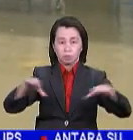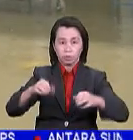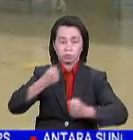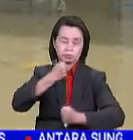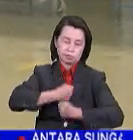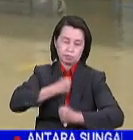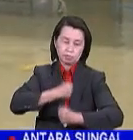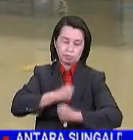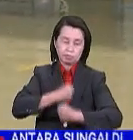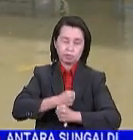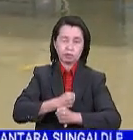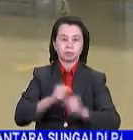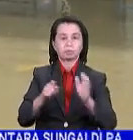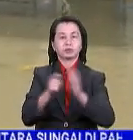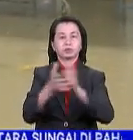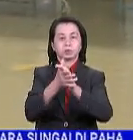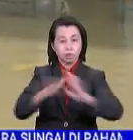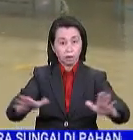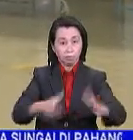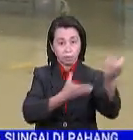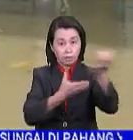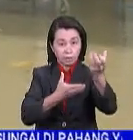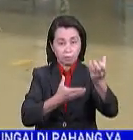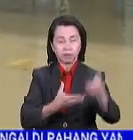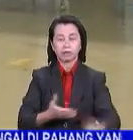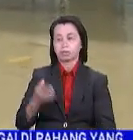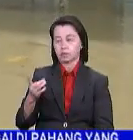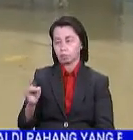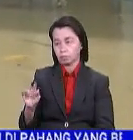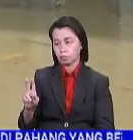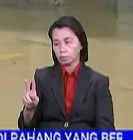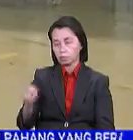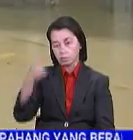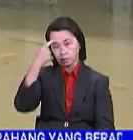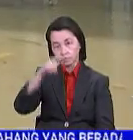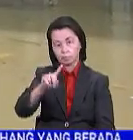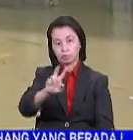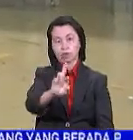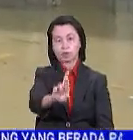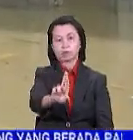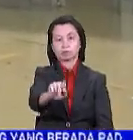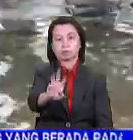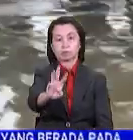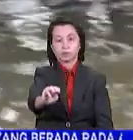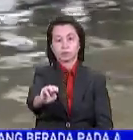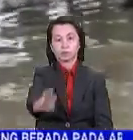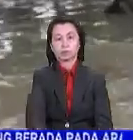menjalankan tugas sebagai penyelamat. Dian Fatia Mano untuk Berita RTM.